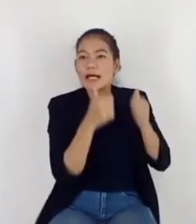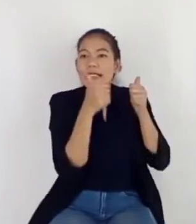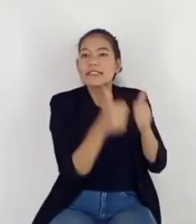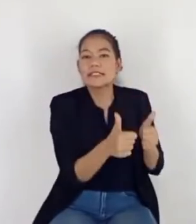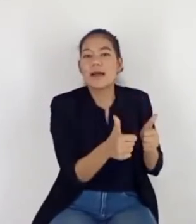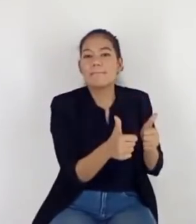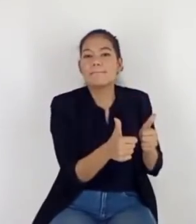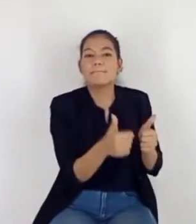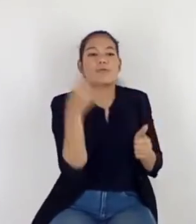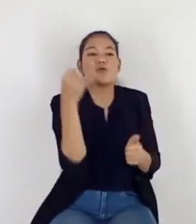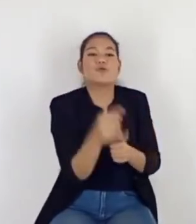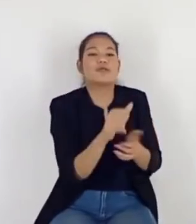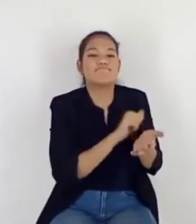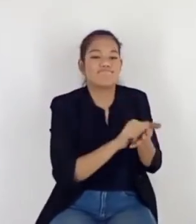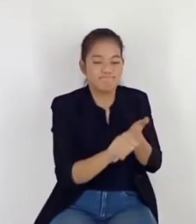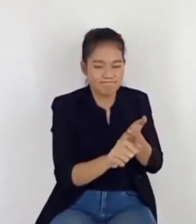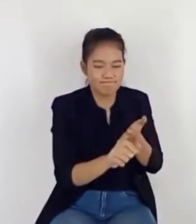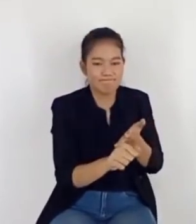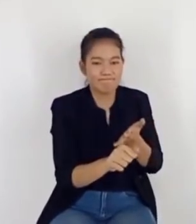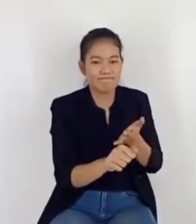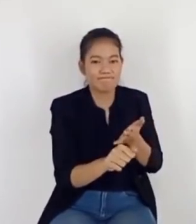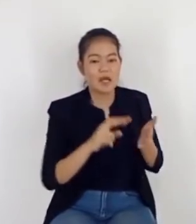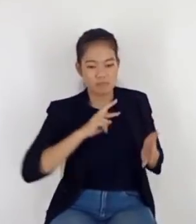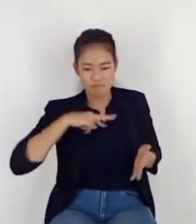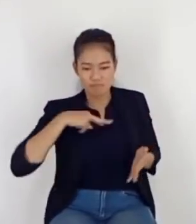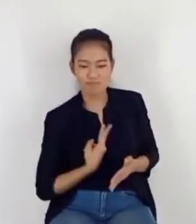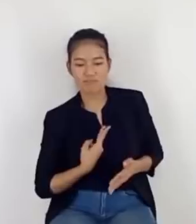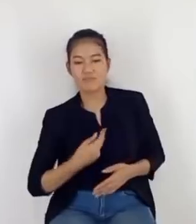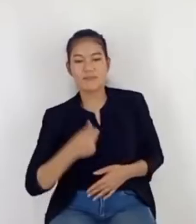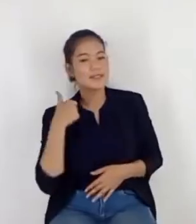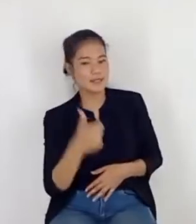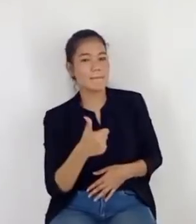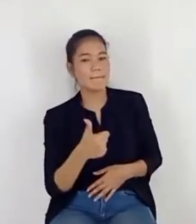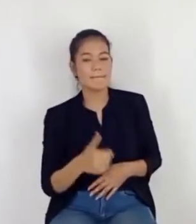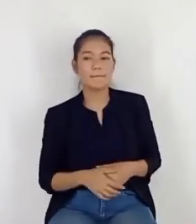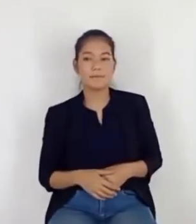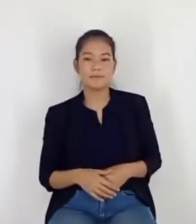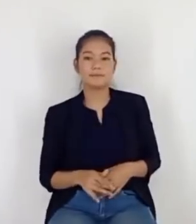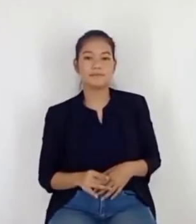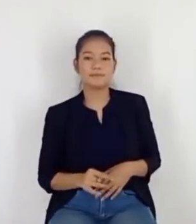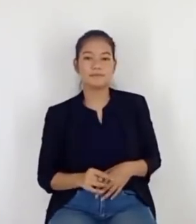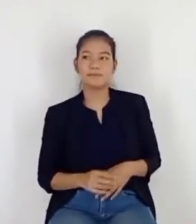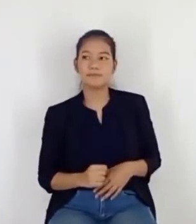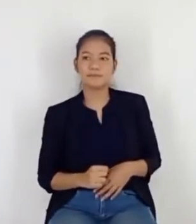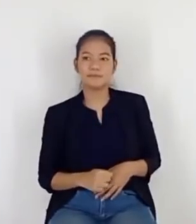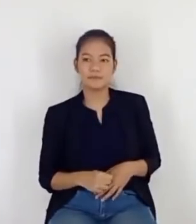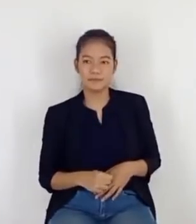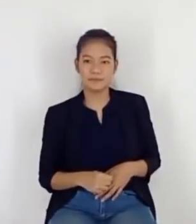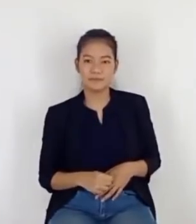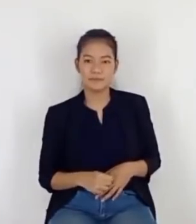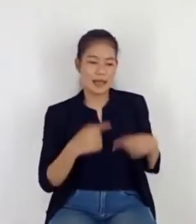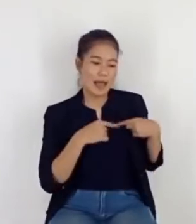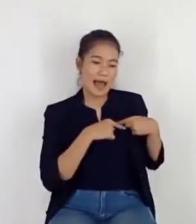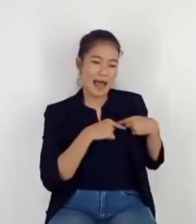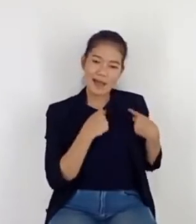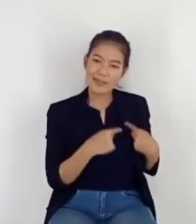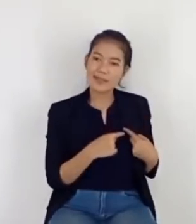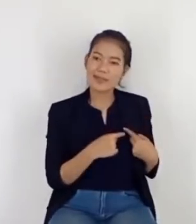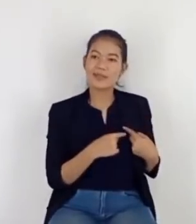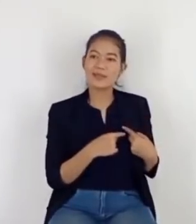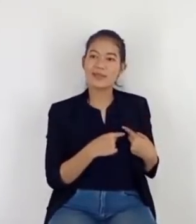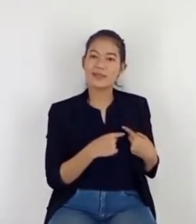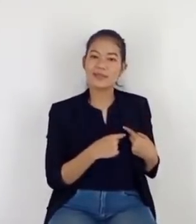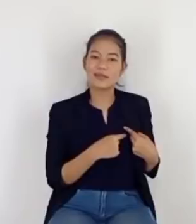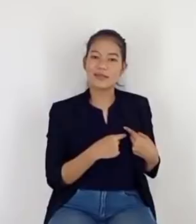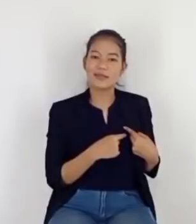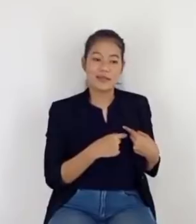mendapatkan pengampunan. Berarti dia siap menyesali, mengakui dosa-dosanya. Hati orang